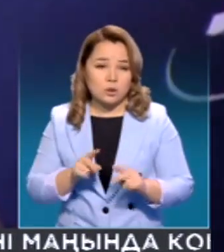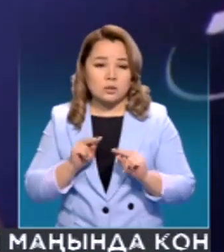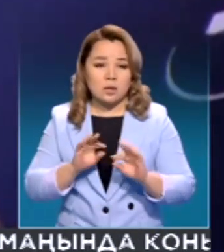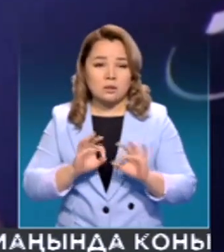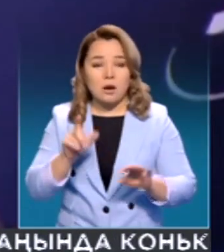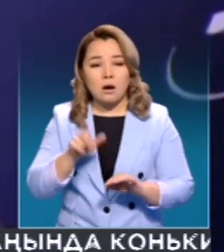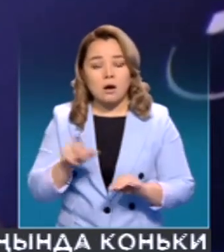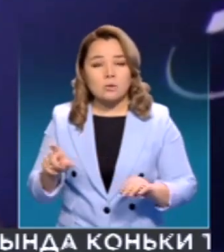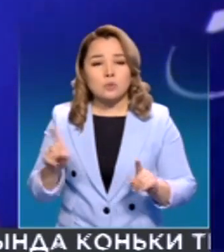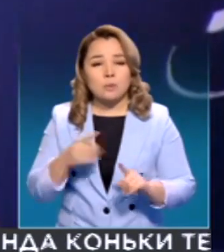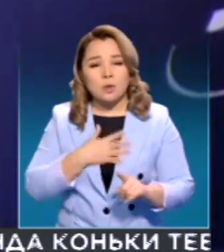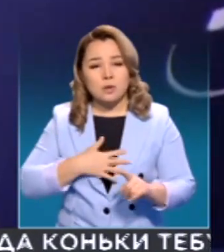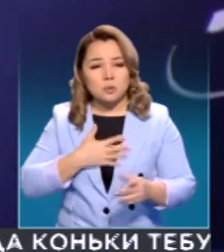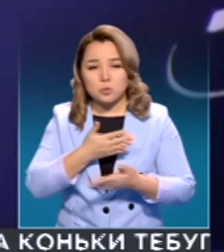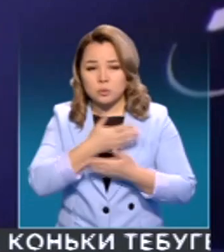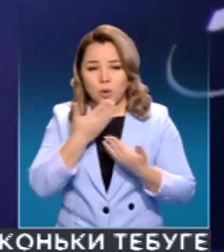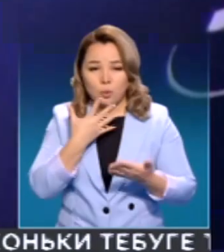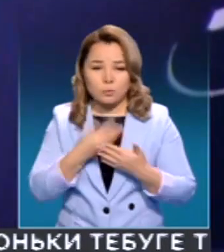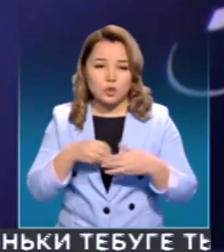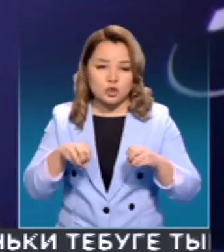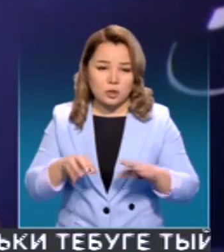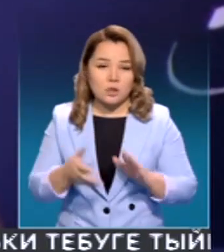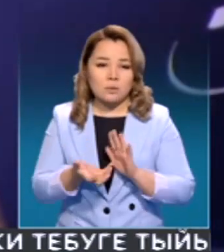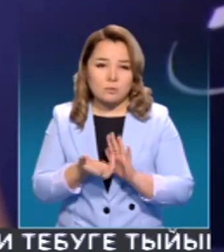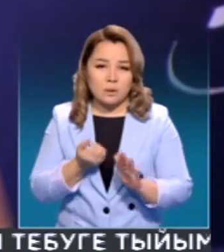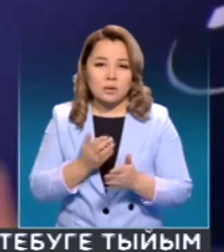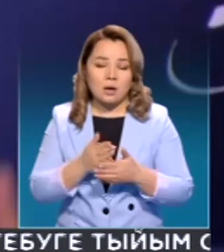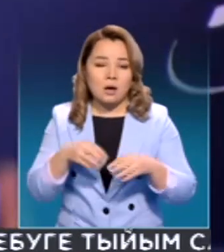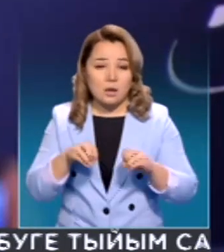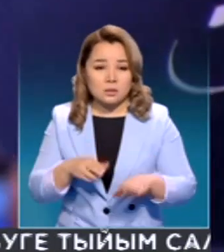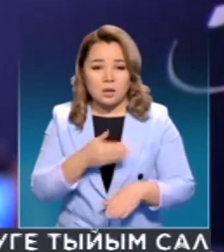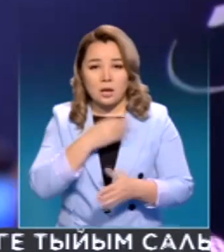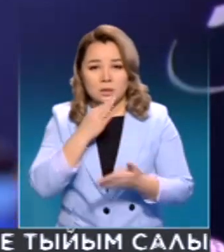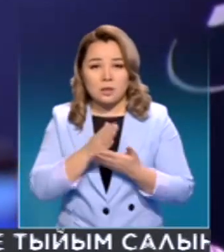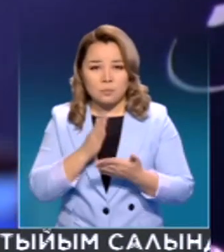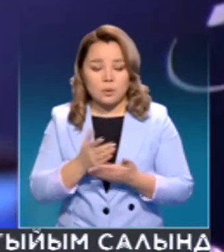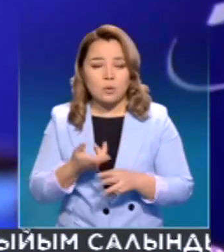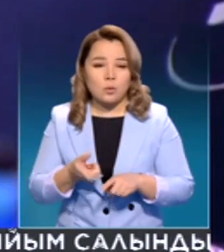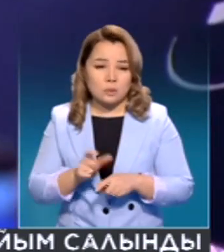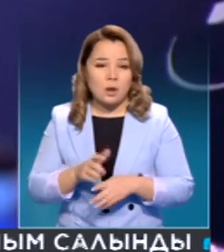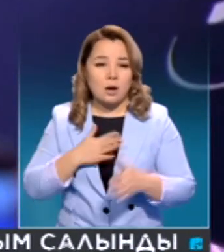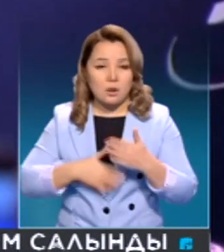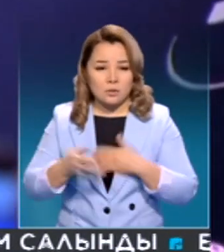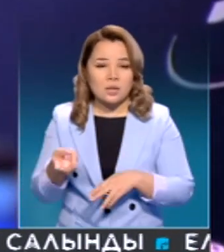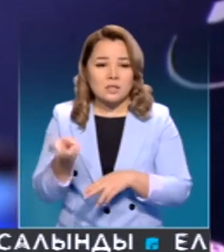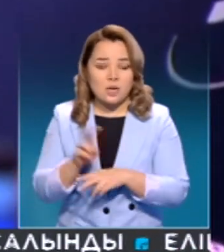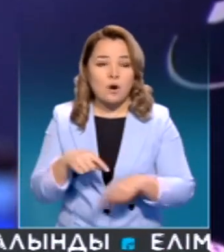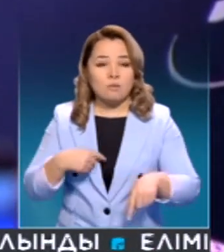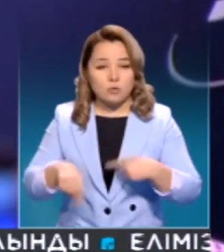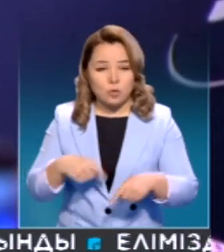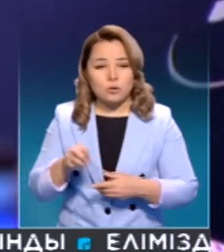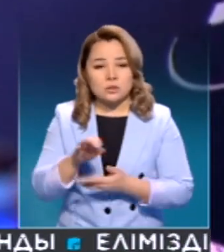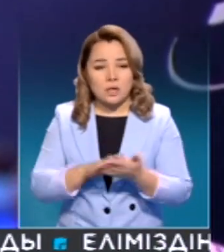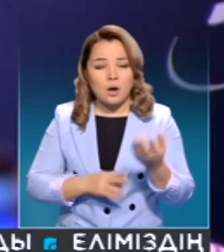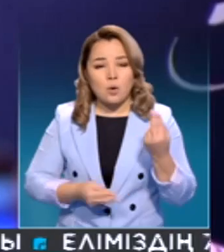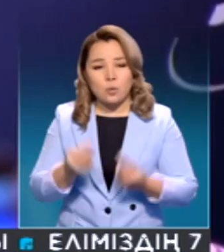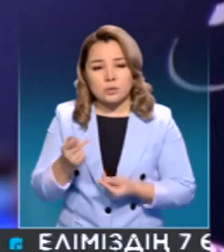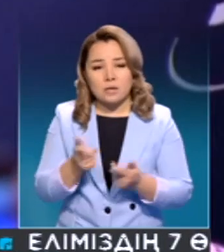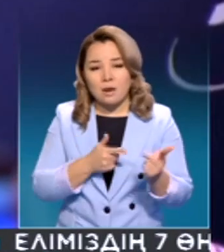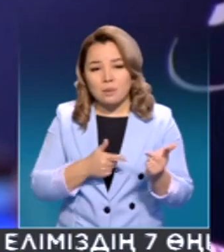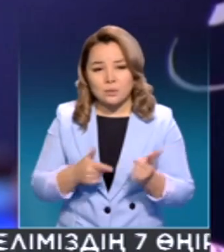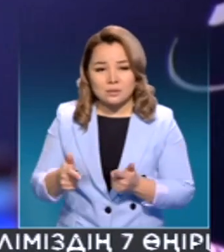адамдардың не айтатынына алаңдамаймын. Өз шешімімді қабылдадым. Осында келгеніме өте қуаныштымын. Әлі де футбол ойнауды жалғастыруға